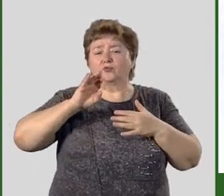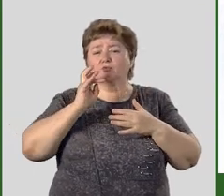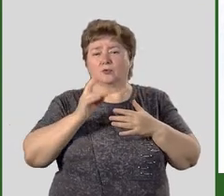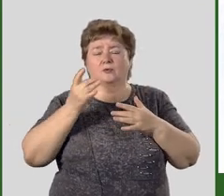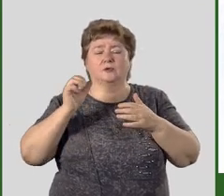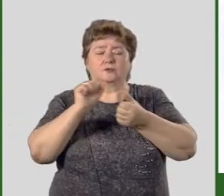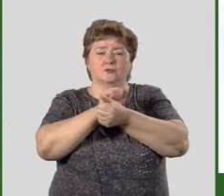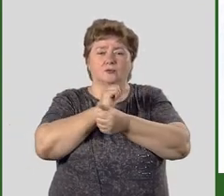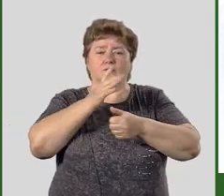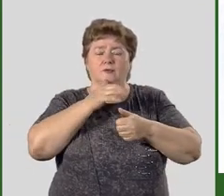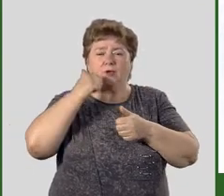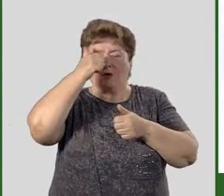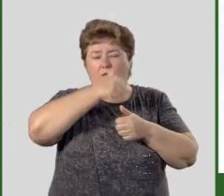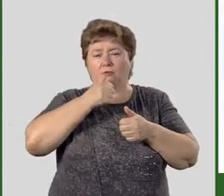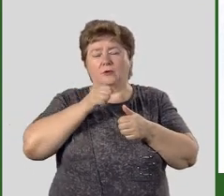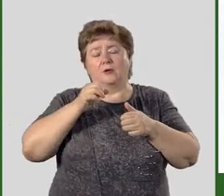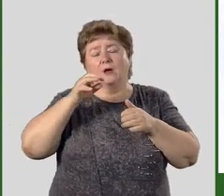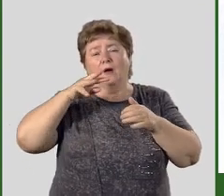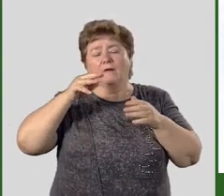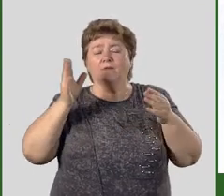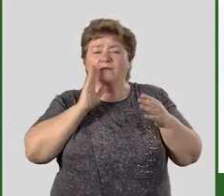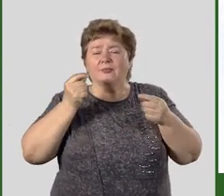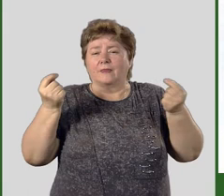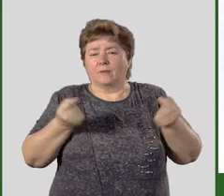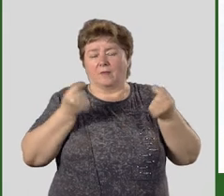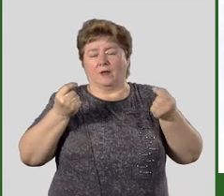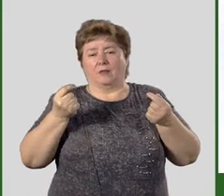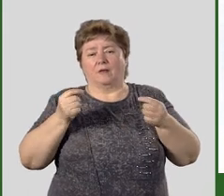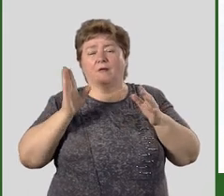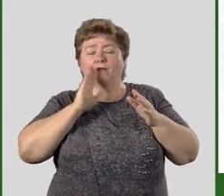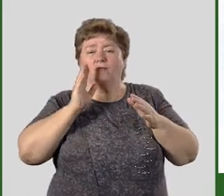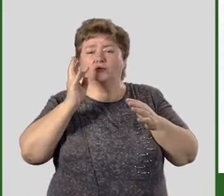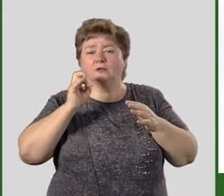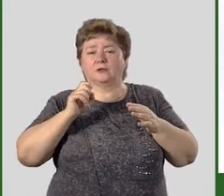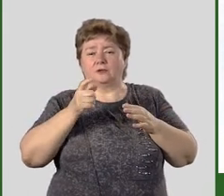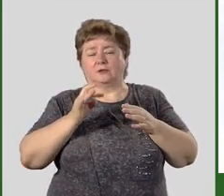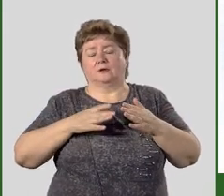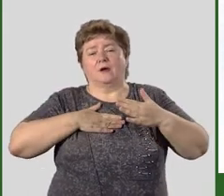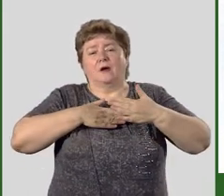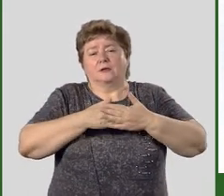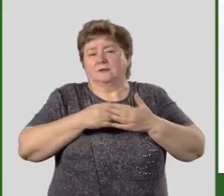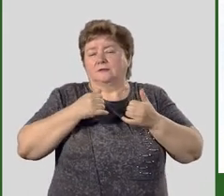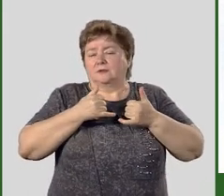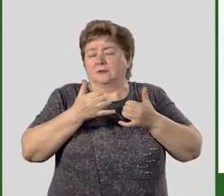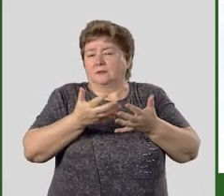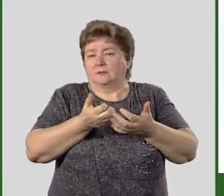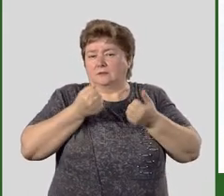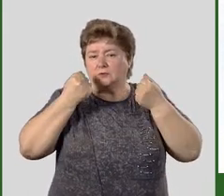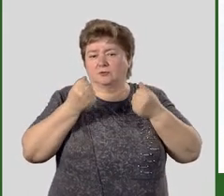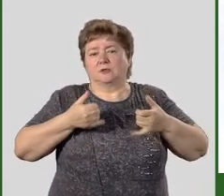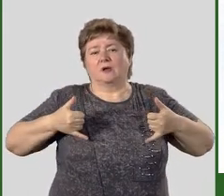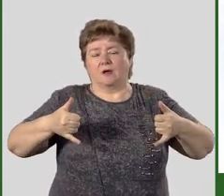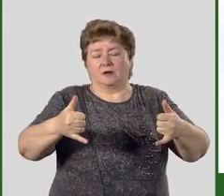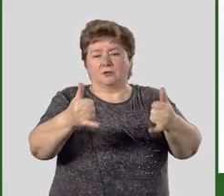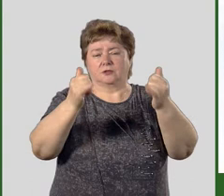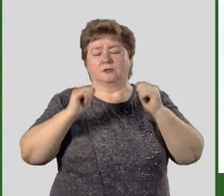В засушливое время года она мелеет. Воды Нигера активно используются для